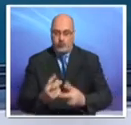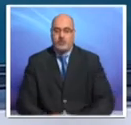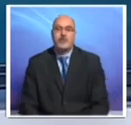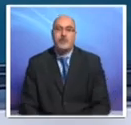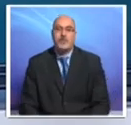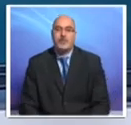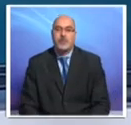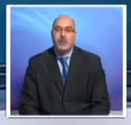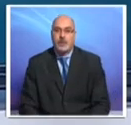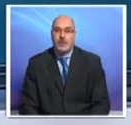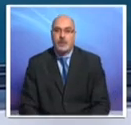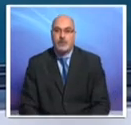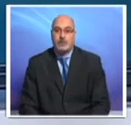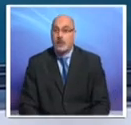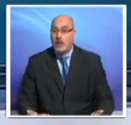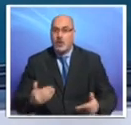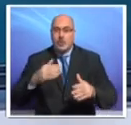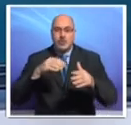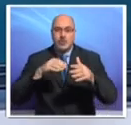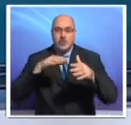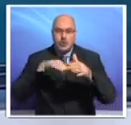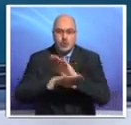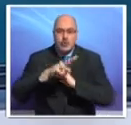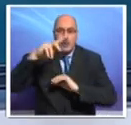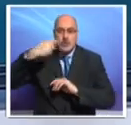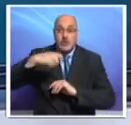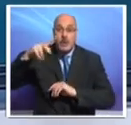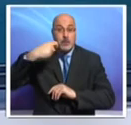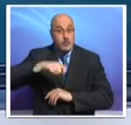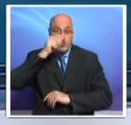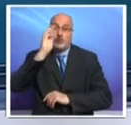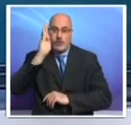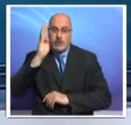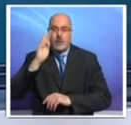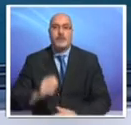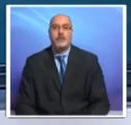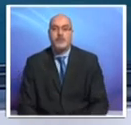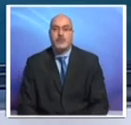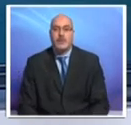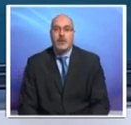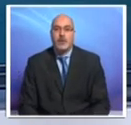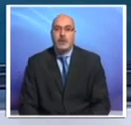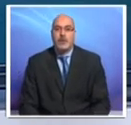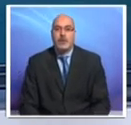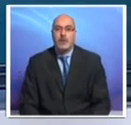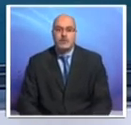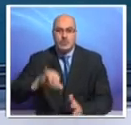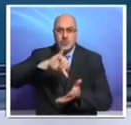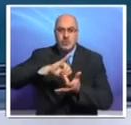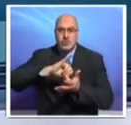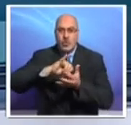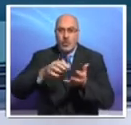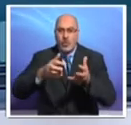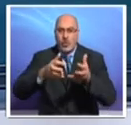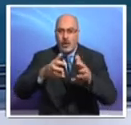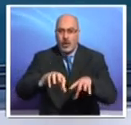الأخبار. بداية وتحت الرعاية السامية لرئيس الجمهورية السيد عبد العزيز بوتفليقة، احتضنت الجزائر